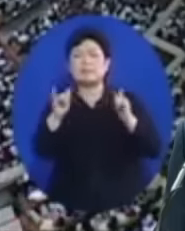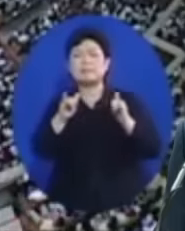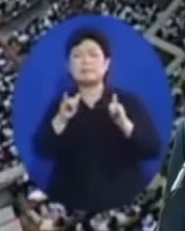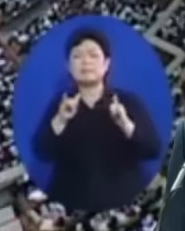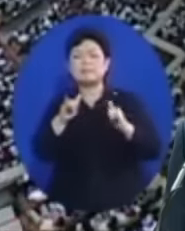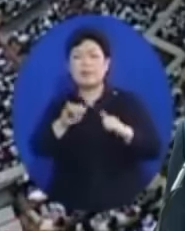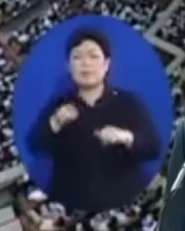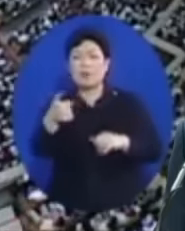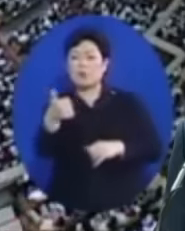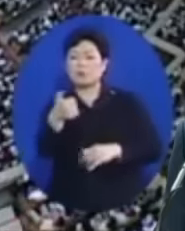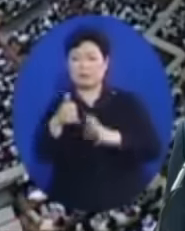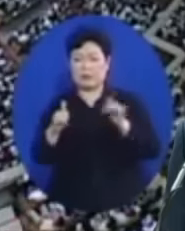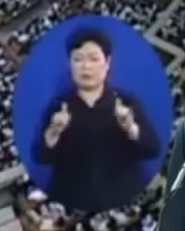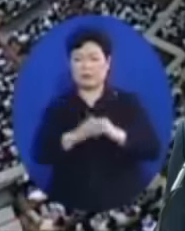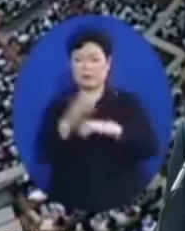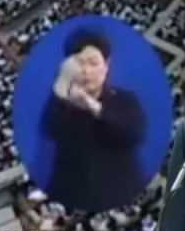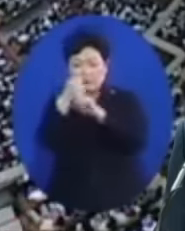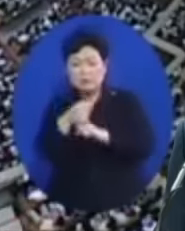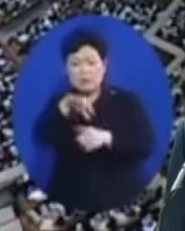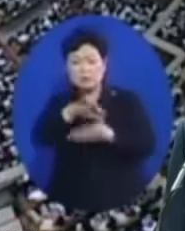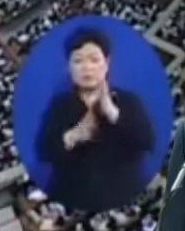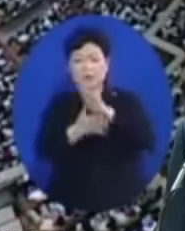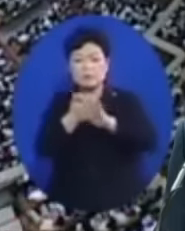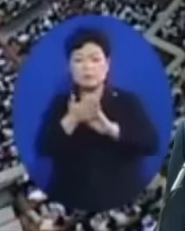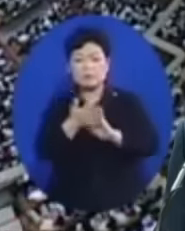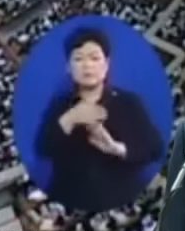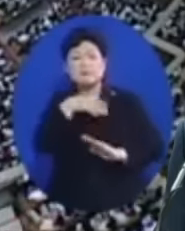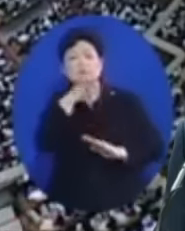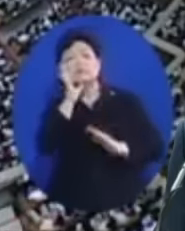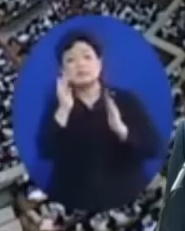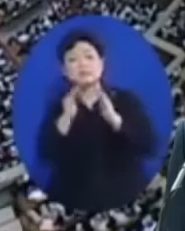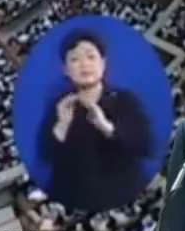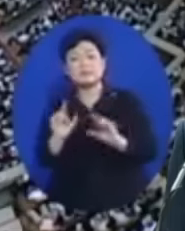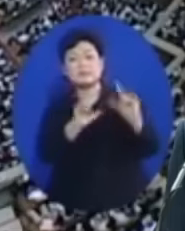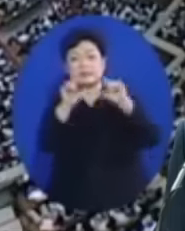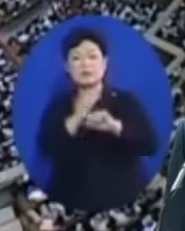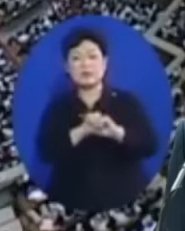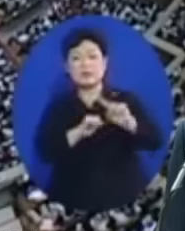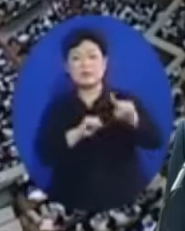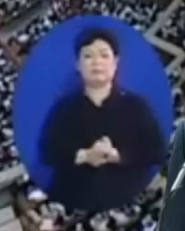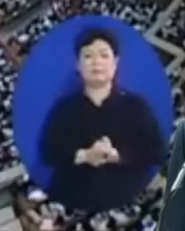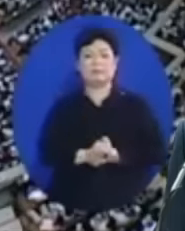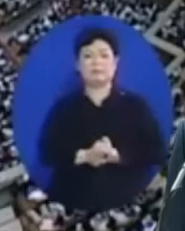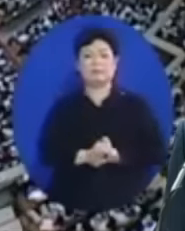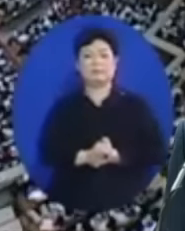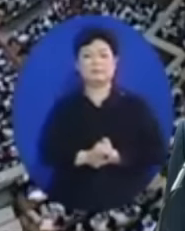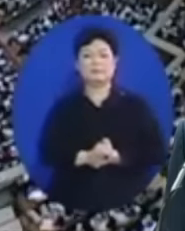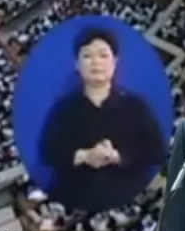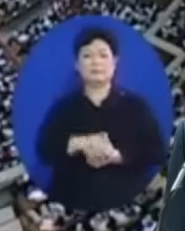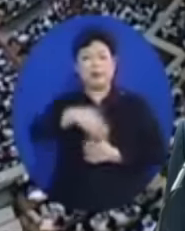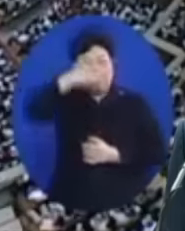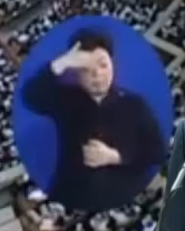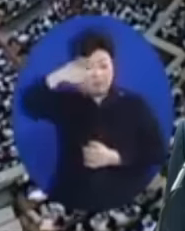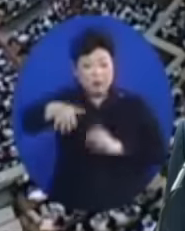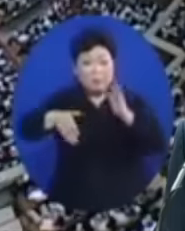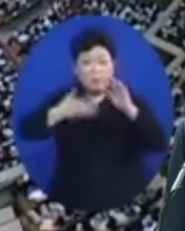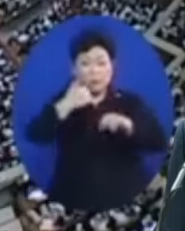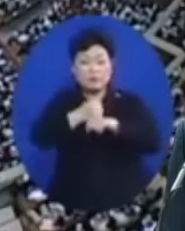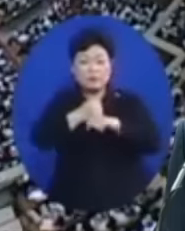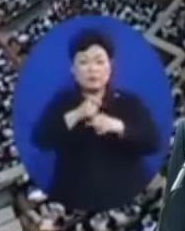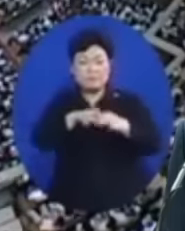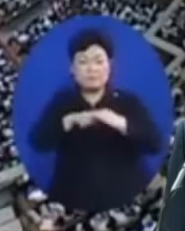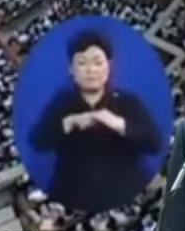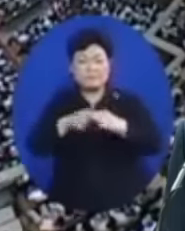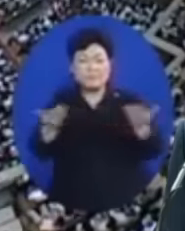자들이 150명, 의지할 곳이 없어서 양로원에서 여생을 보내는 사람이 160명, 겨우 먹고 살만한 직업을 가지고